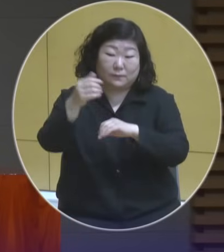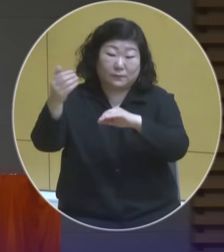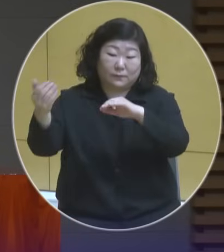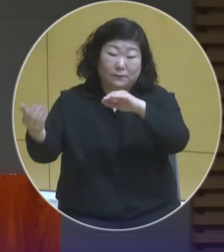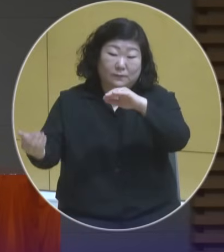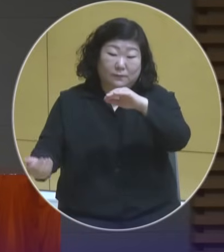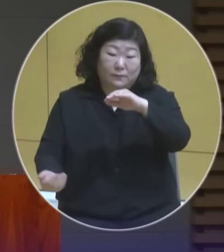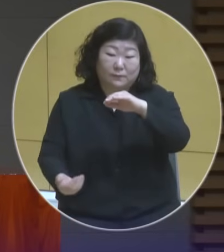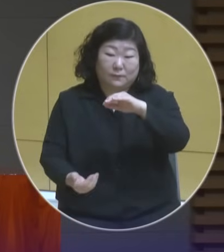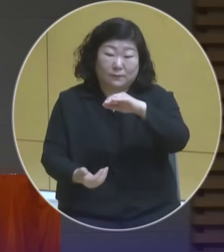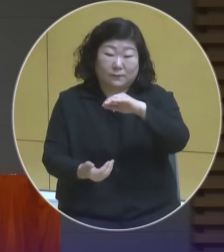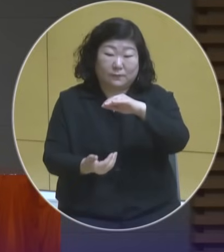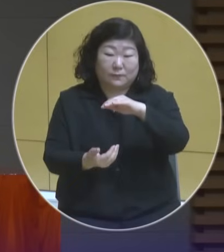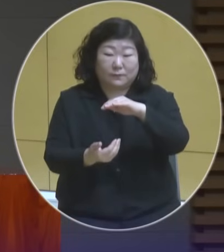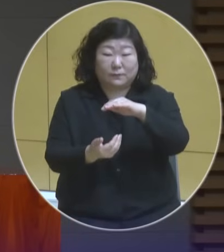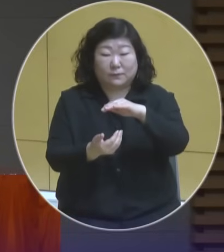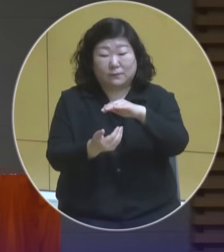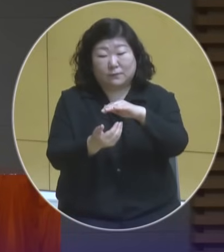드시